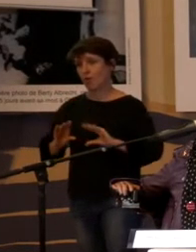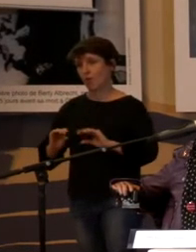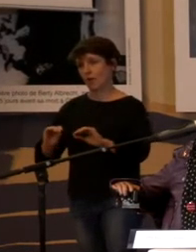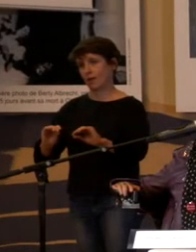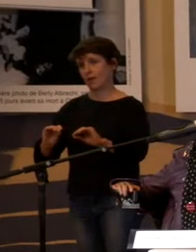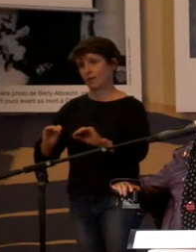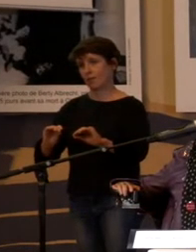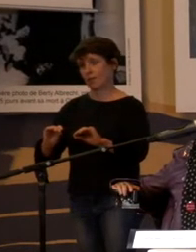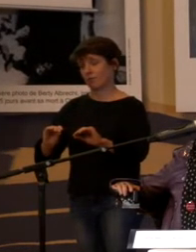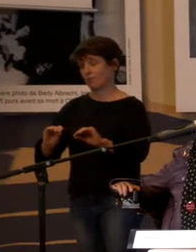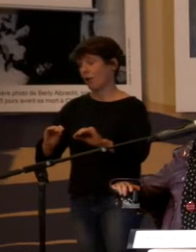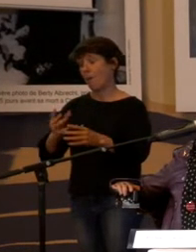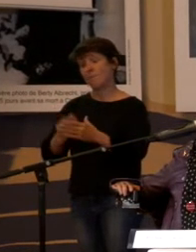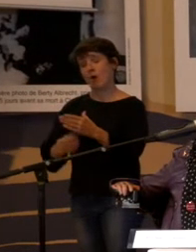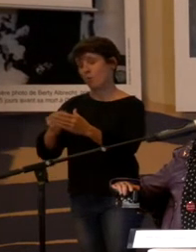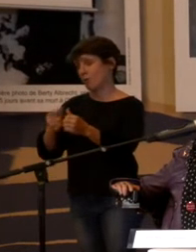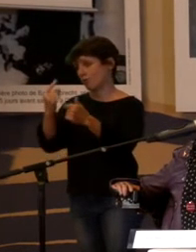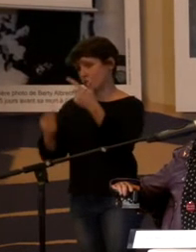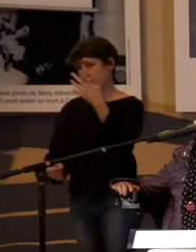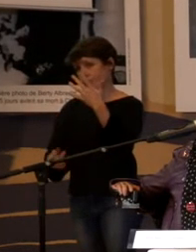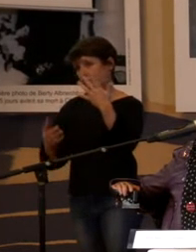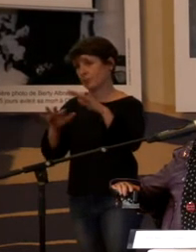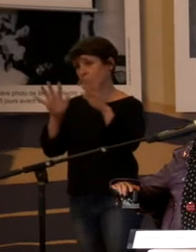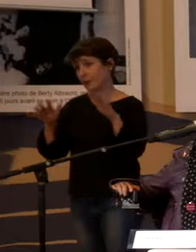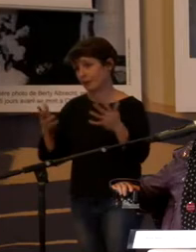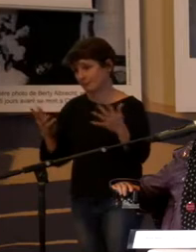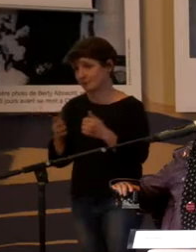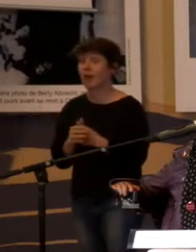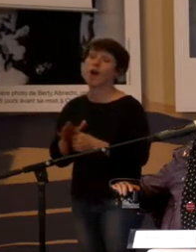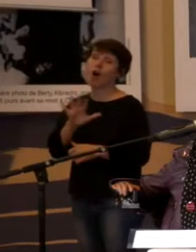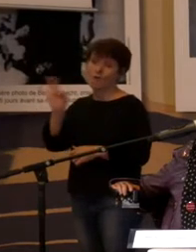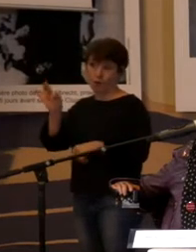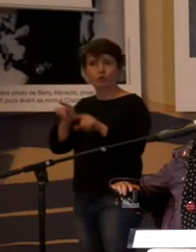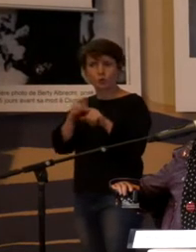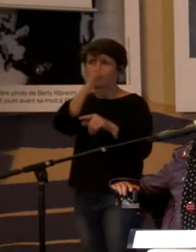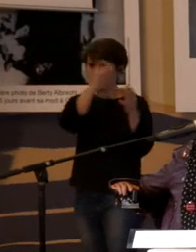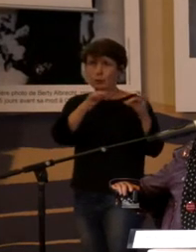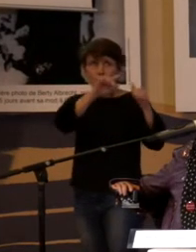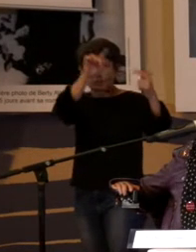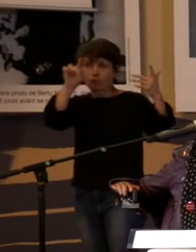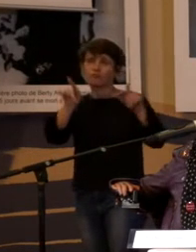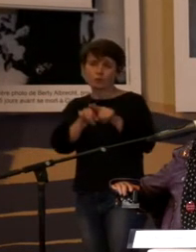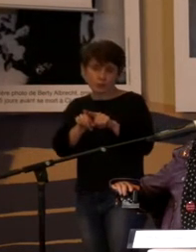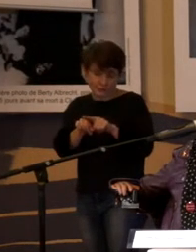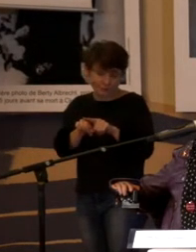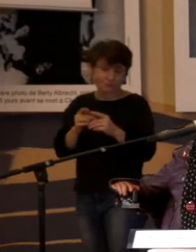qui n'a pas abouti plus précisément, c'est en France, hein, comme dans d'autres pays,